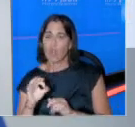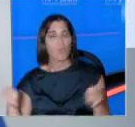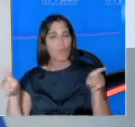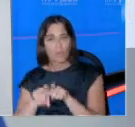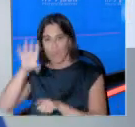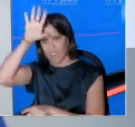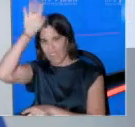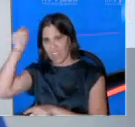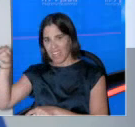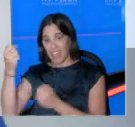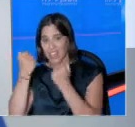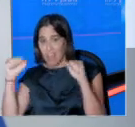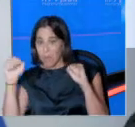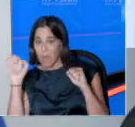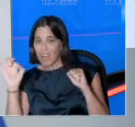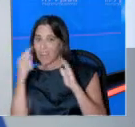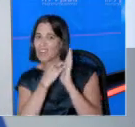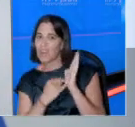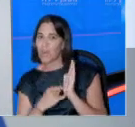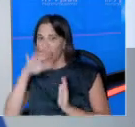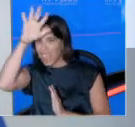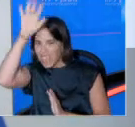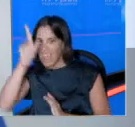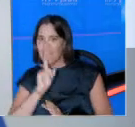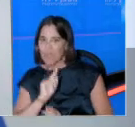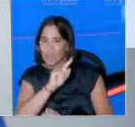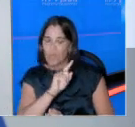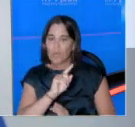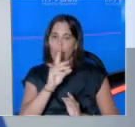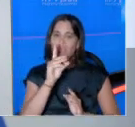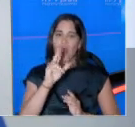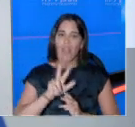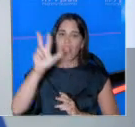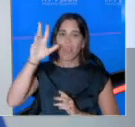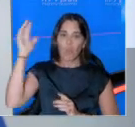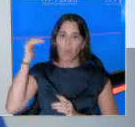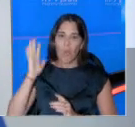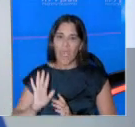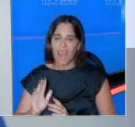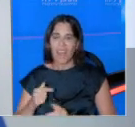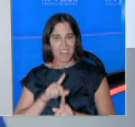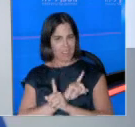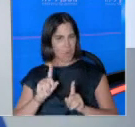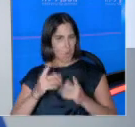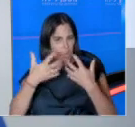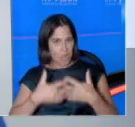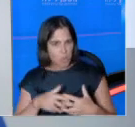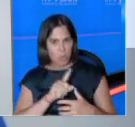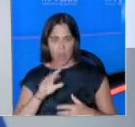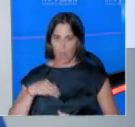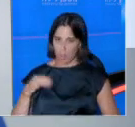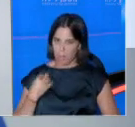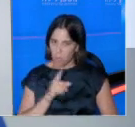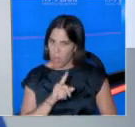באיראן. דמוקרטיה של חוקי איראן, סוריה וצפון קוריאה. לא אחדות, לא ריפוי,